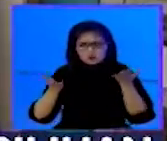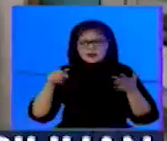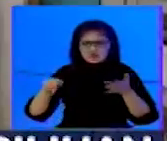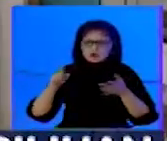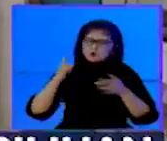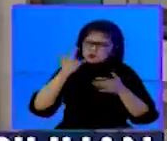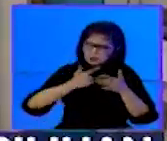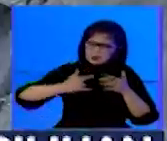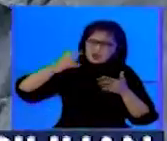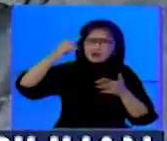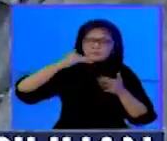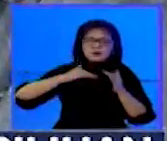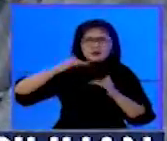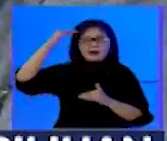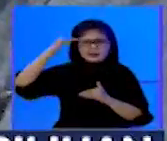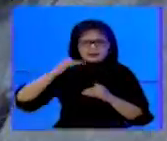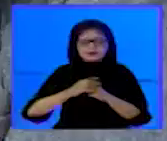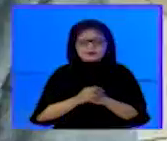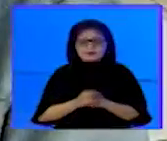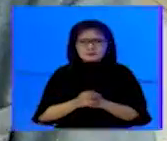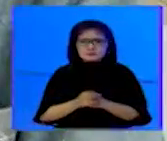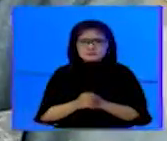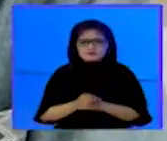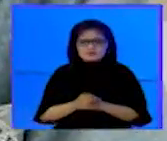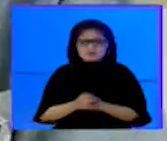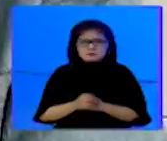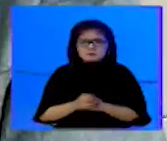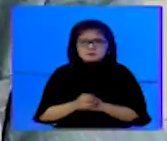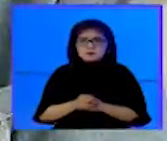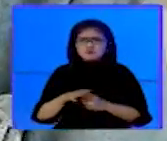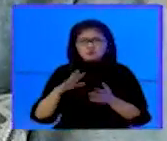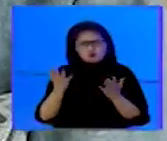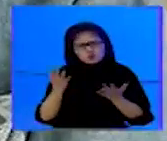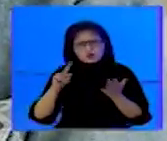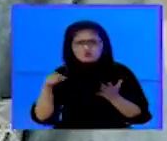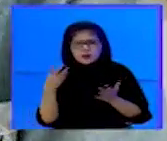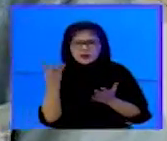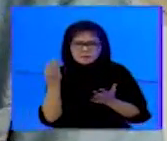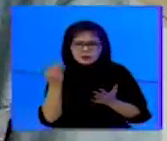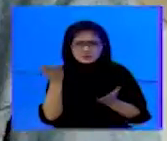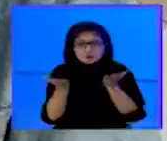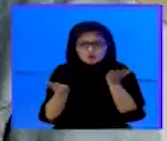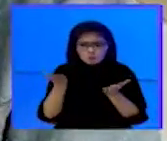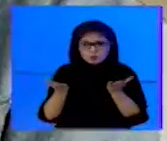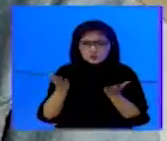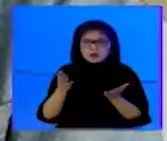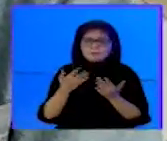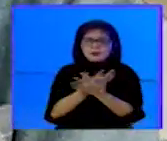gitu. Memang karena apa penyebabnya? Mungkin sudah terlalu jenuh masyarakat